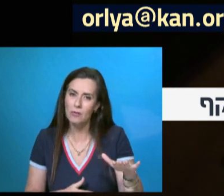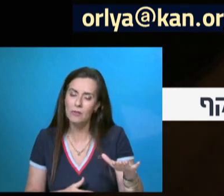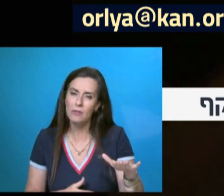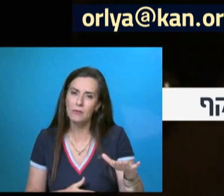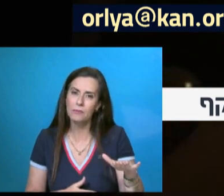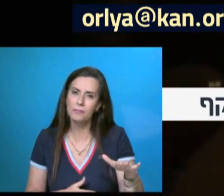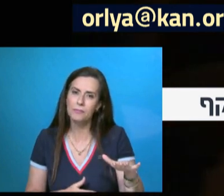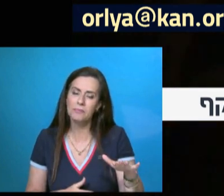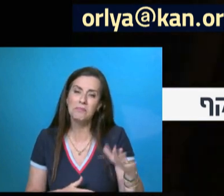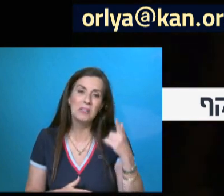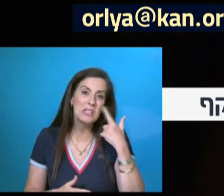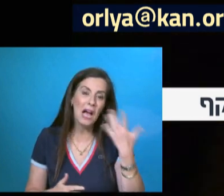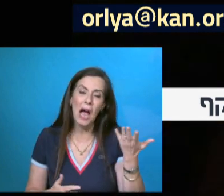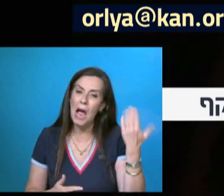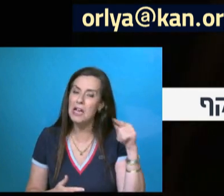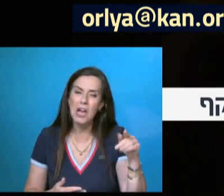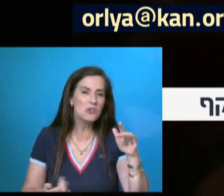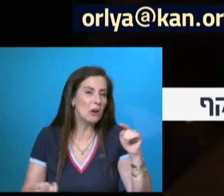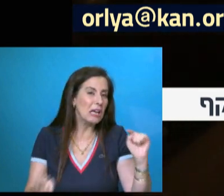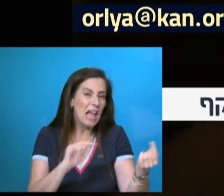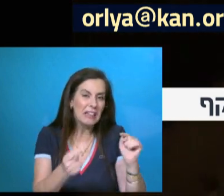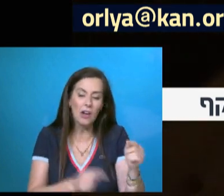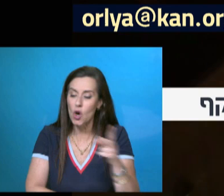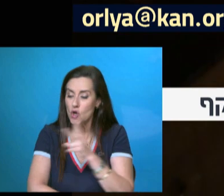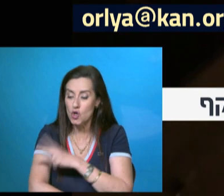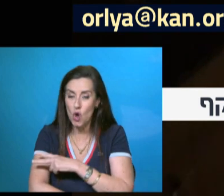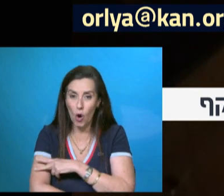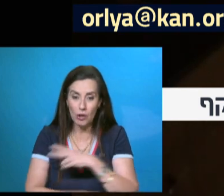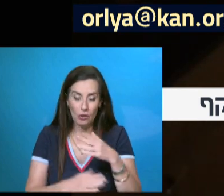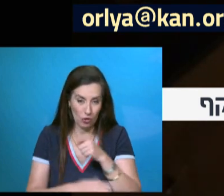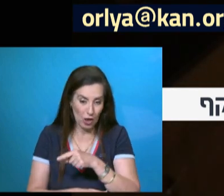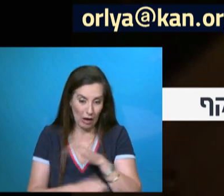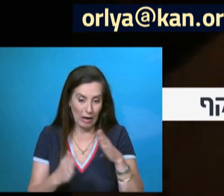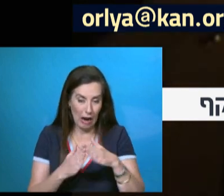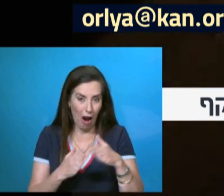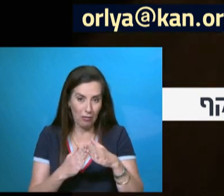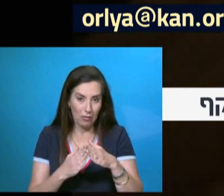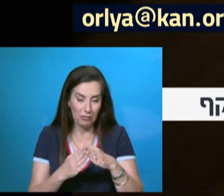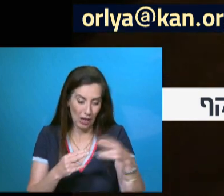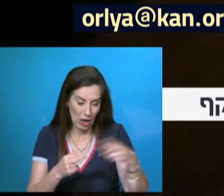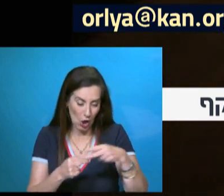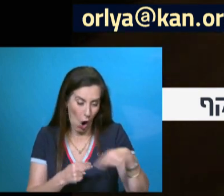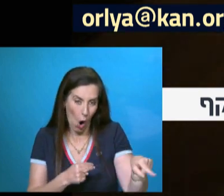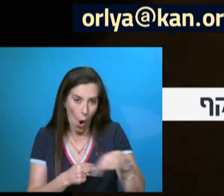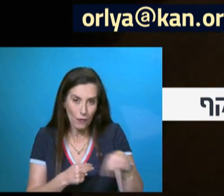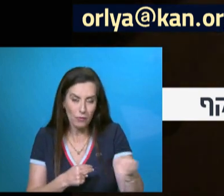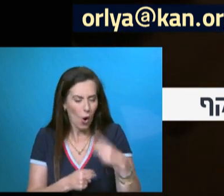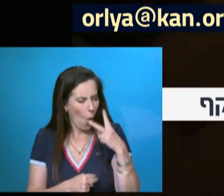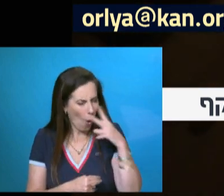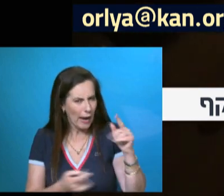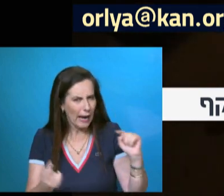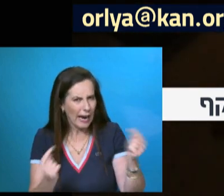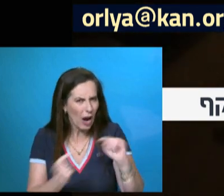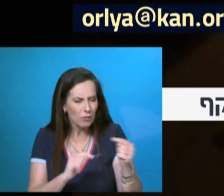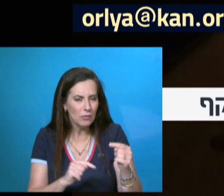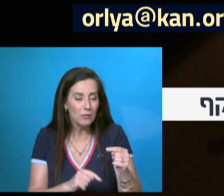וככל הנראה הייתה שם איזושהי קטטה. שוטר שגם הוא גר ברחוב סמוך, מבחין בקטטה, ככל